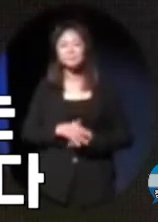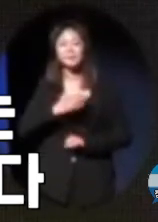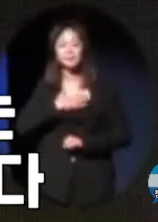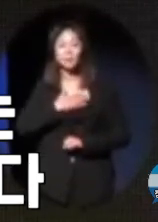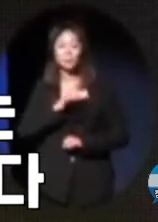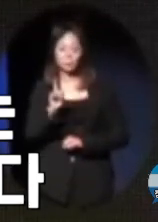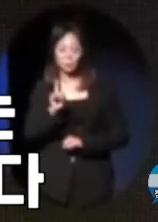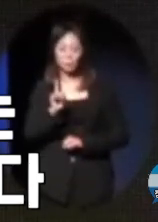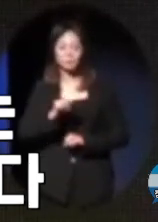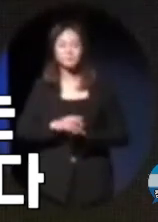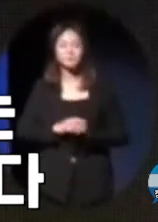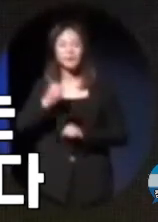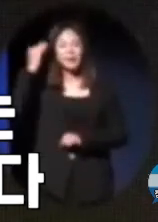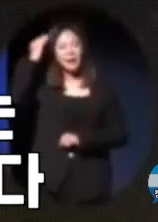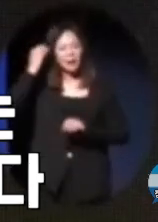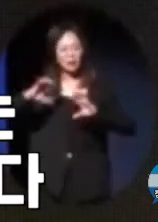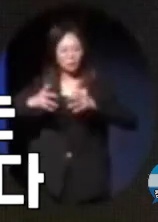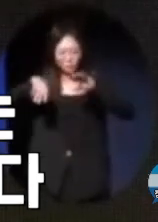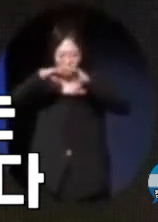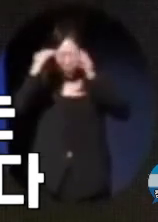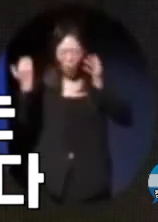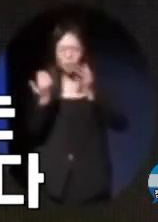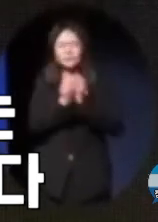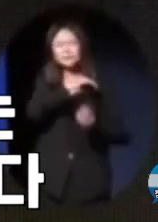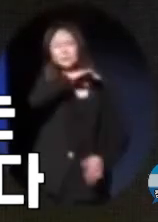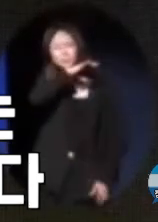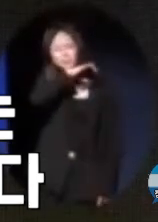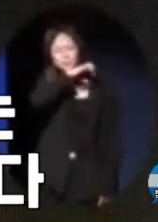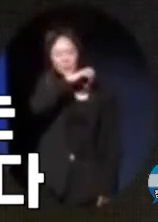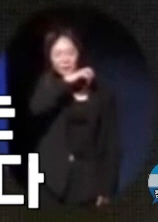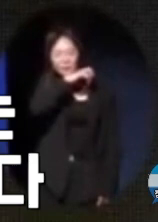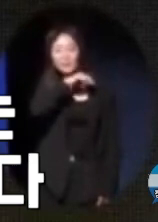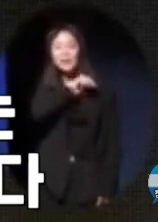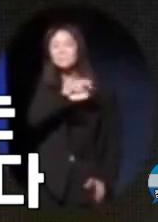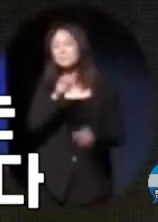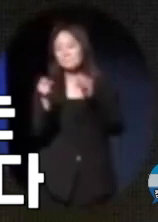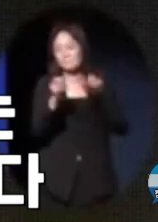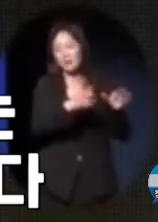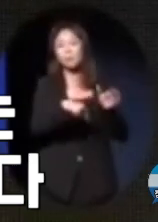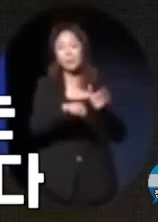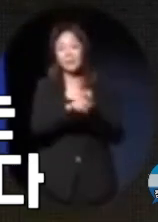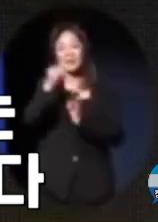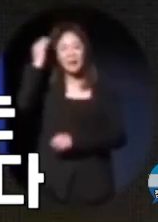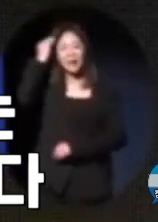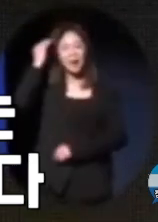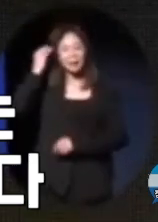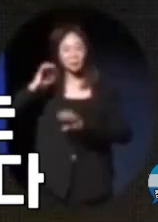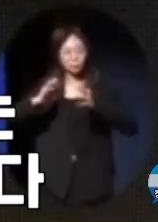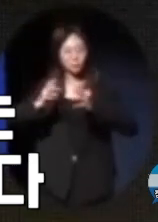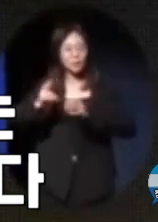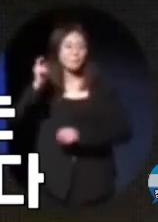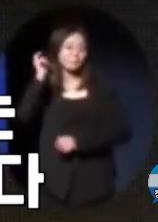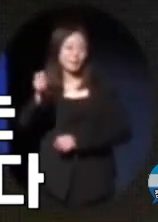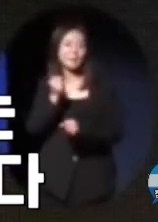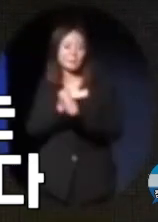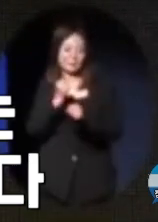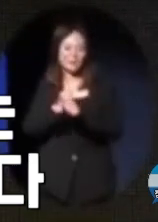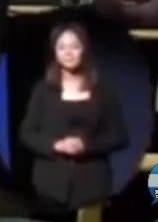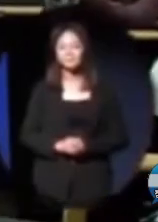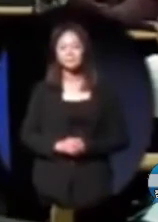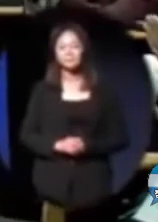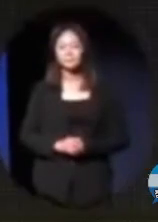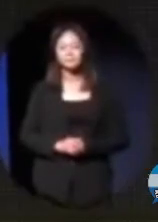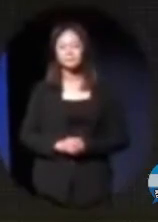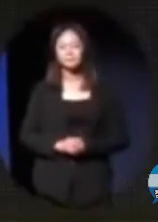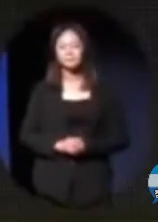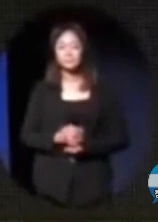정세균, 대한민국의 모든 불평등과 대결하는 강한 대한민국의 경제 대통령이 되겠습니다.